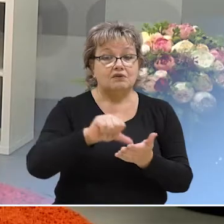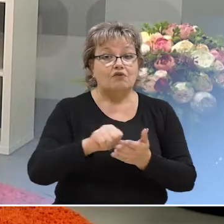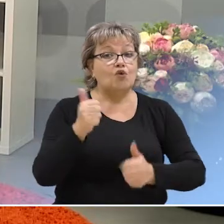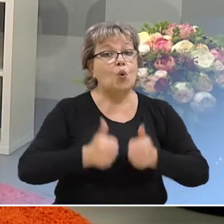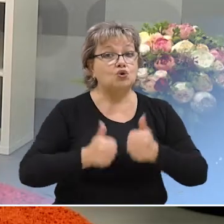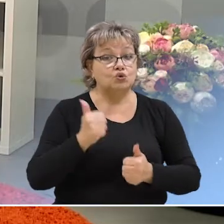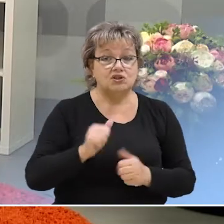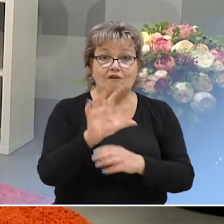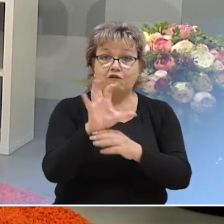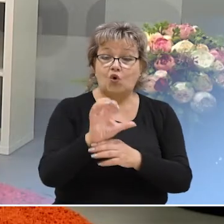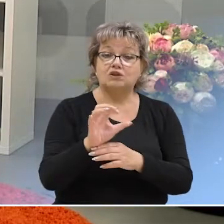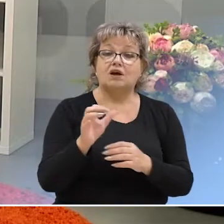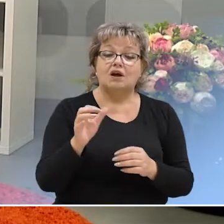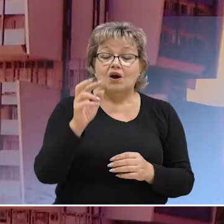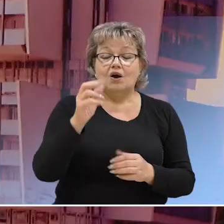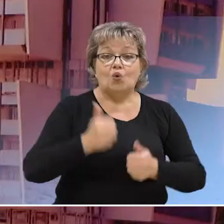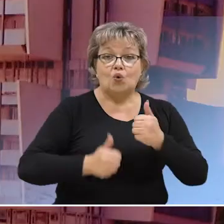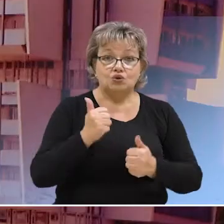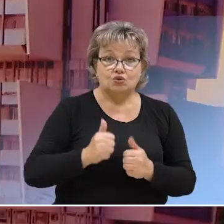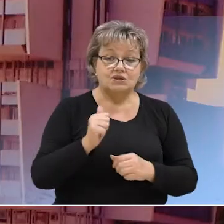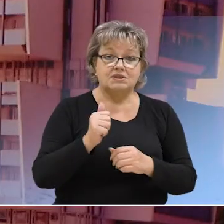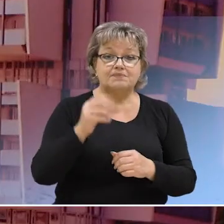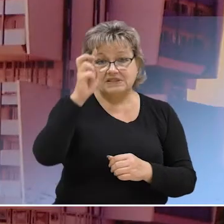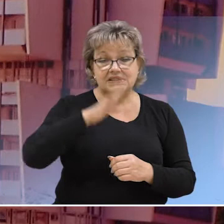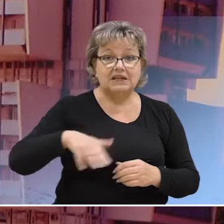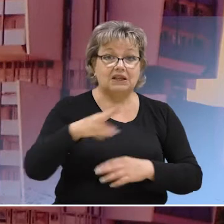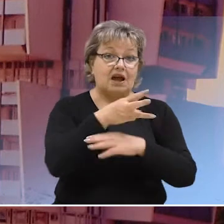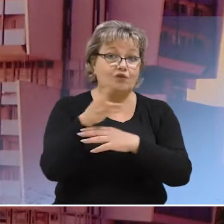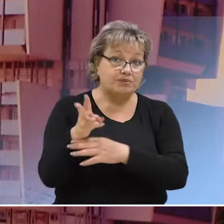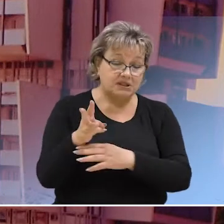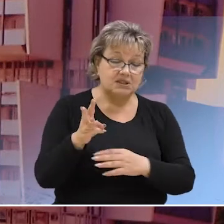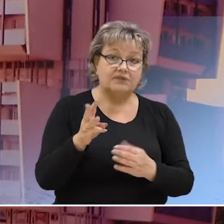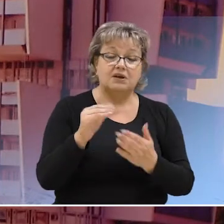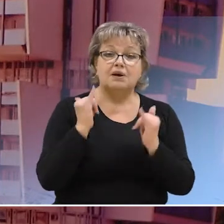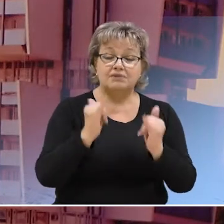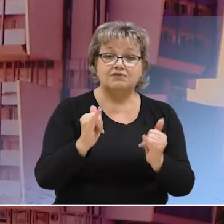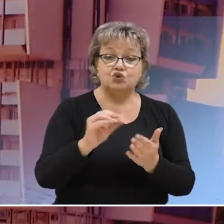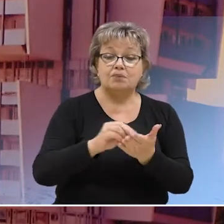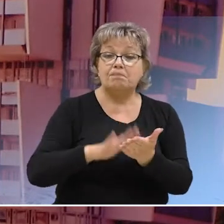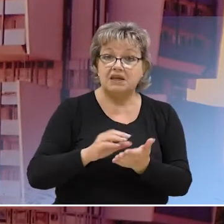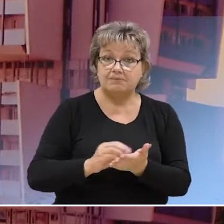принять участие в конкурсе. Фотоконкурсе «Страна в объективе», который посвящен всероссийской переписи населения.